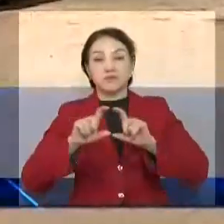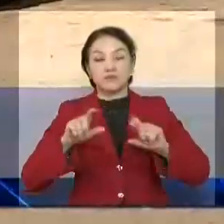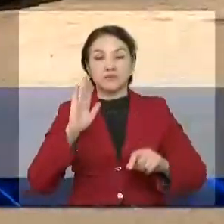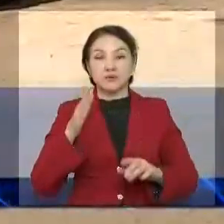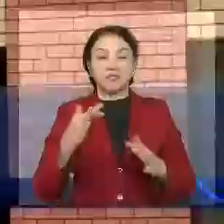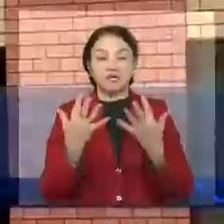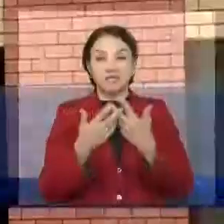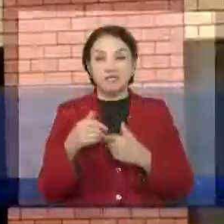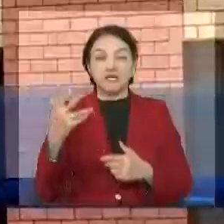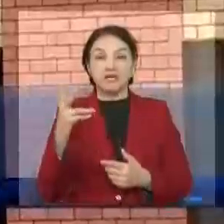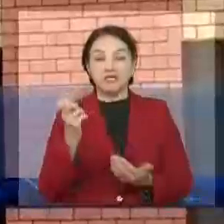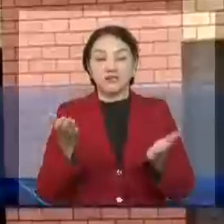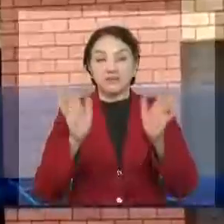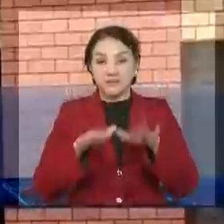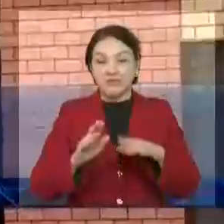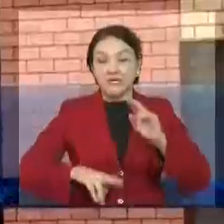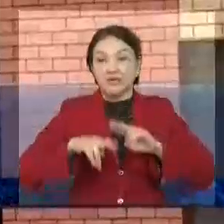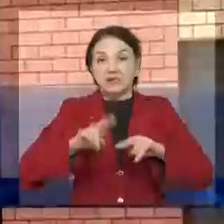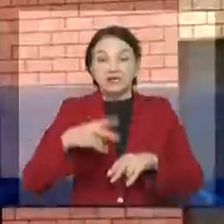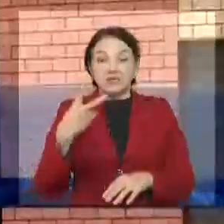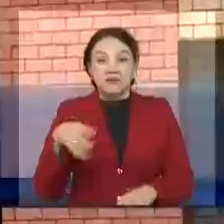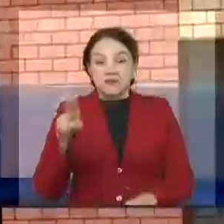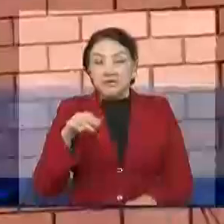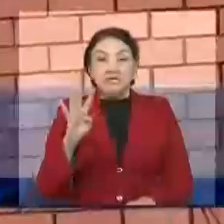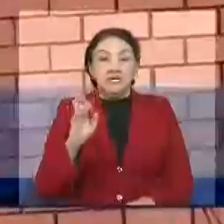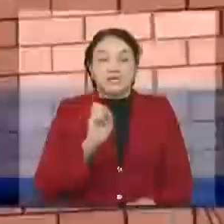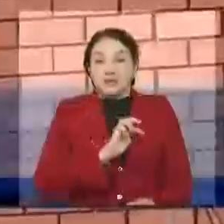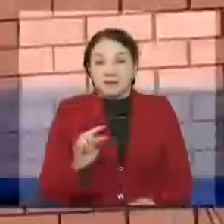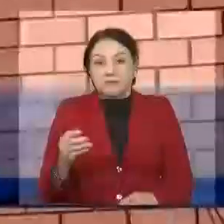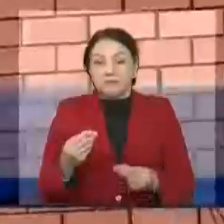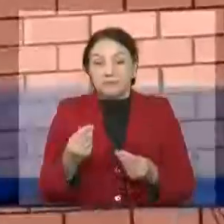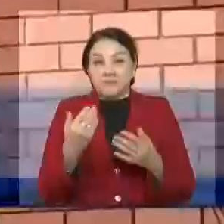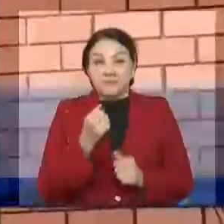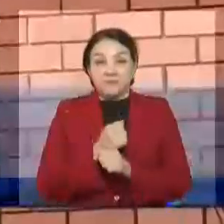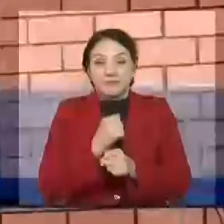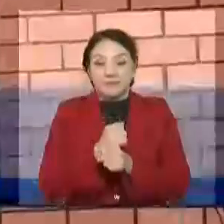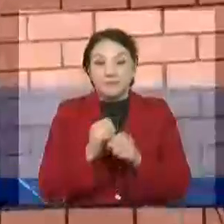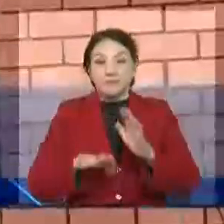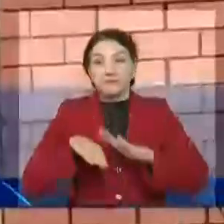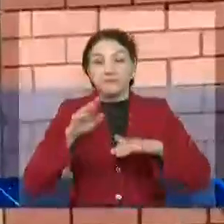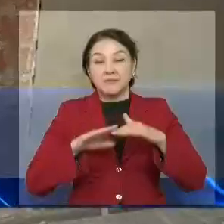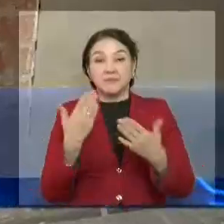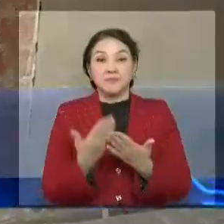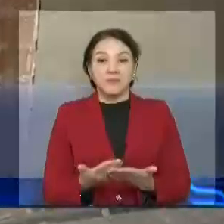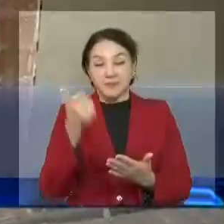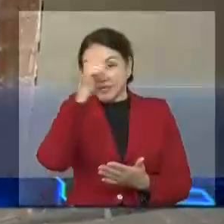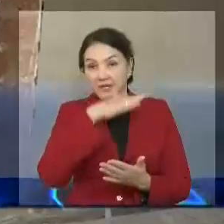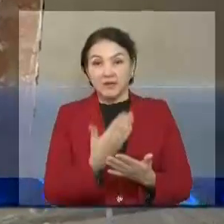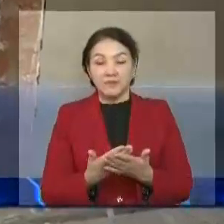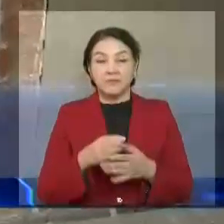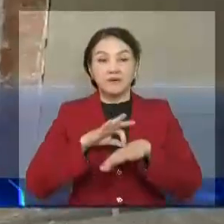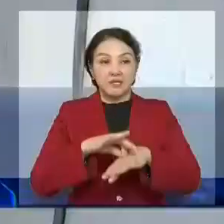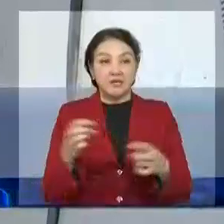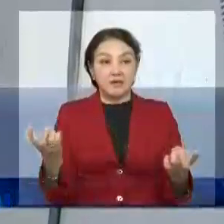рассчитана на 300 мест. Стоимость строительства составляет 2 миллиарда 400 миллионов тенге. Работы по строительству начались в этом году. В настоящее время